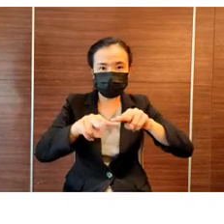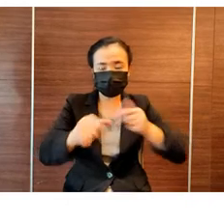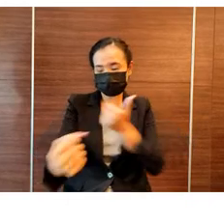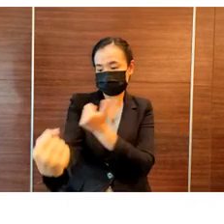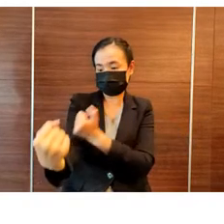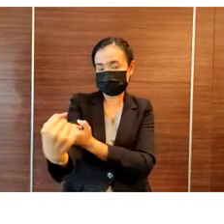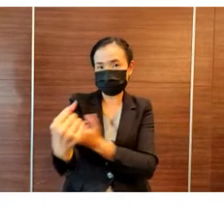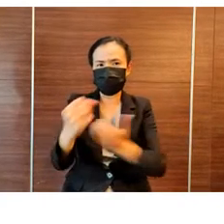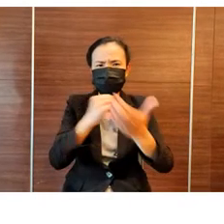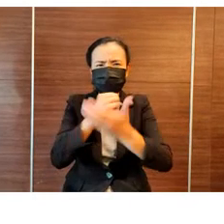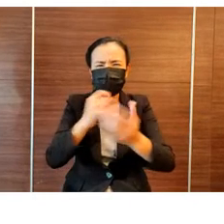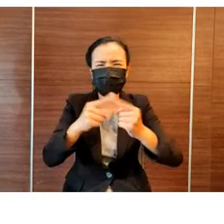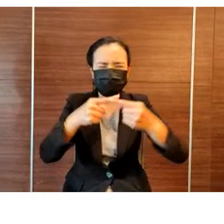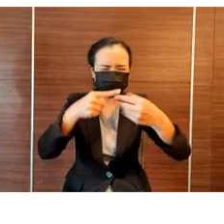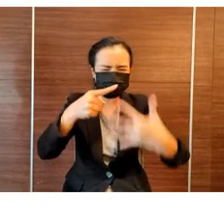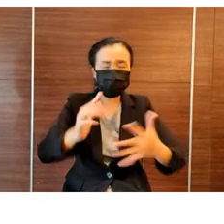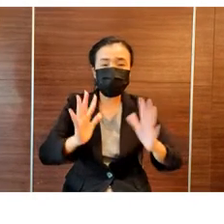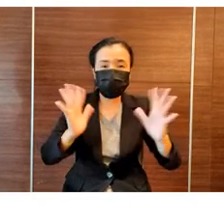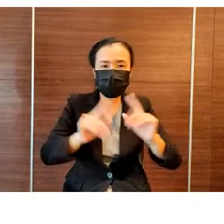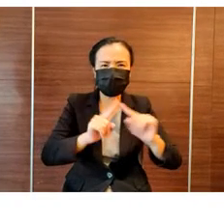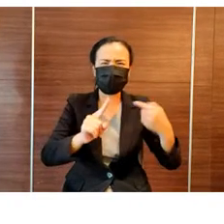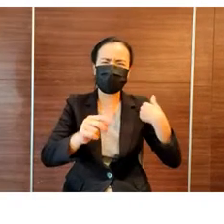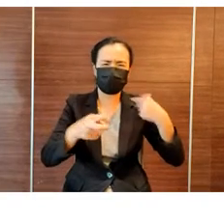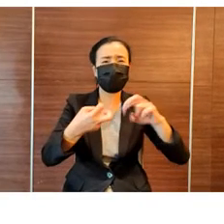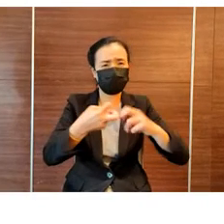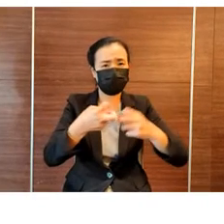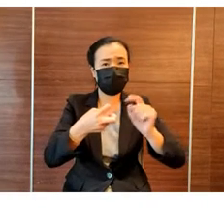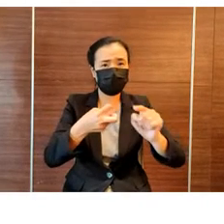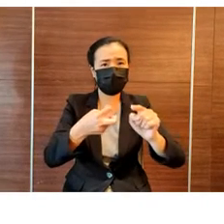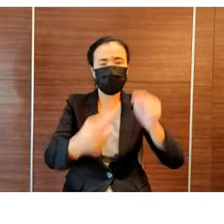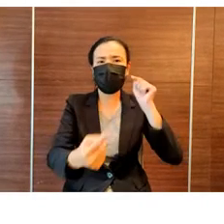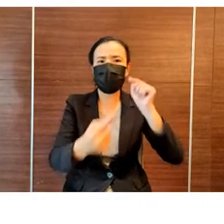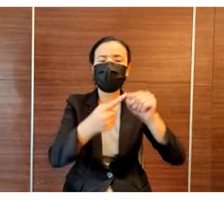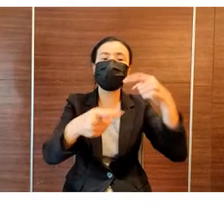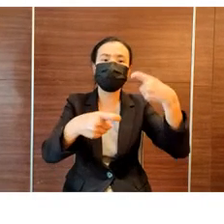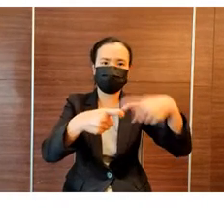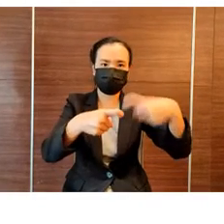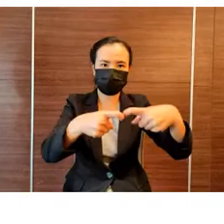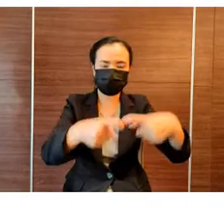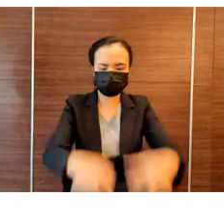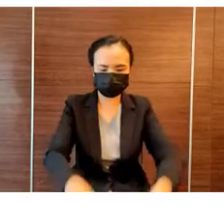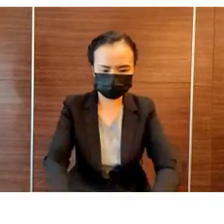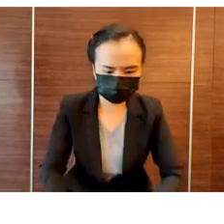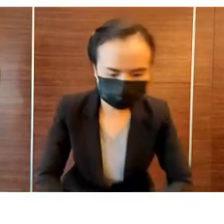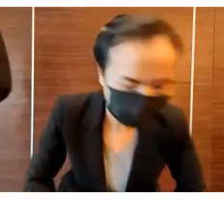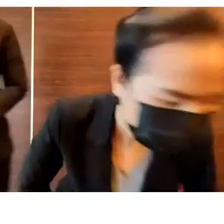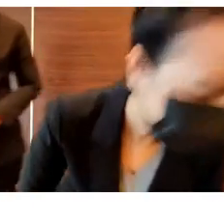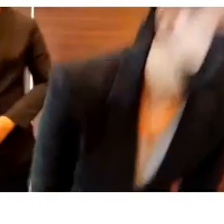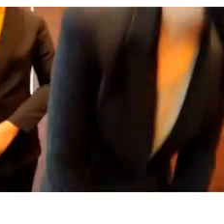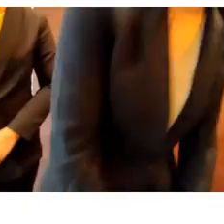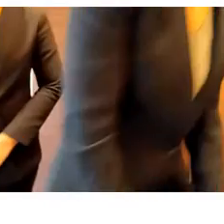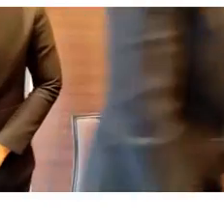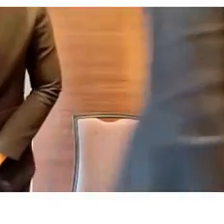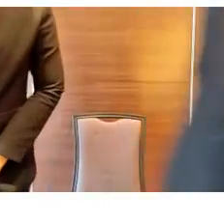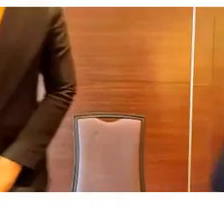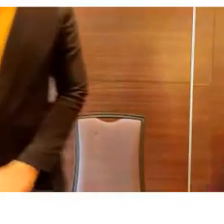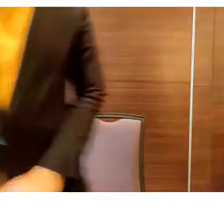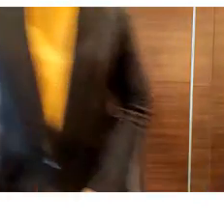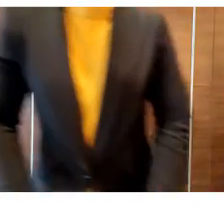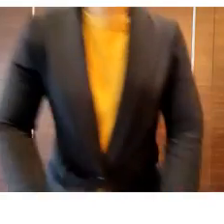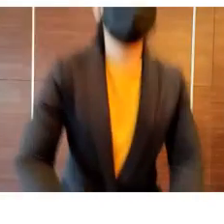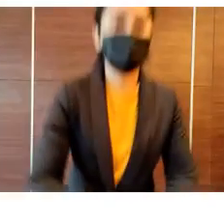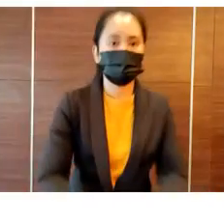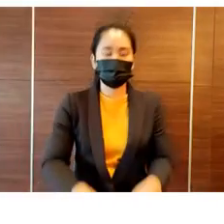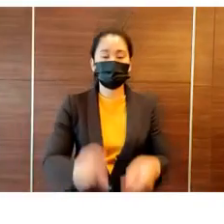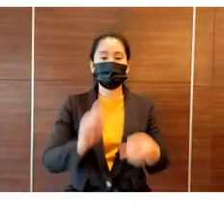ติดเนี่ยก็มีมากมายแต่ว่ามันมีปัญหาตรงที่เรื่องของการเข้าถึงและการเข้าไม่ถึงเนาะเข้าถึงเพื่อนเราแล้วเพื่อนเรา